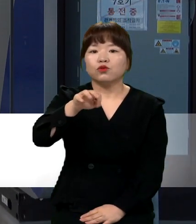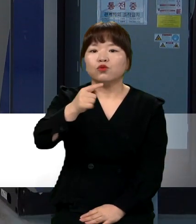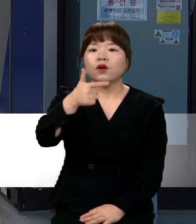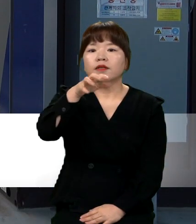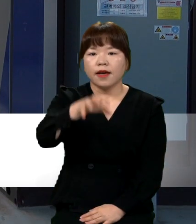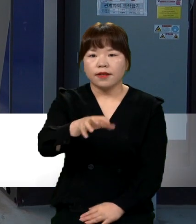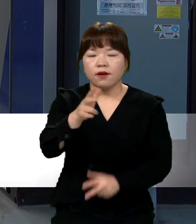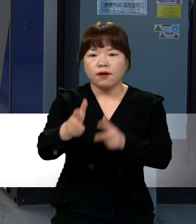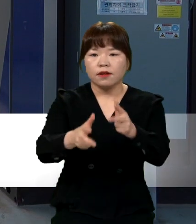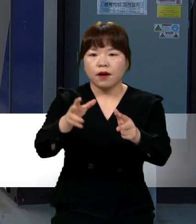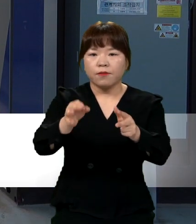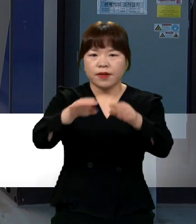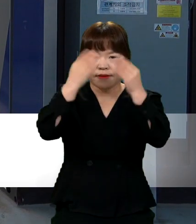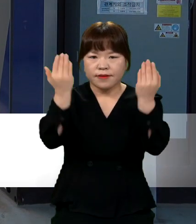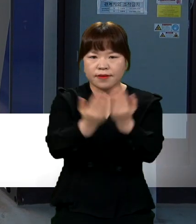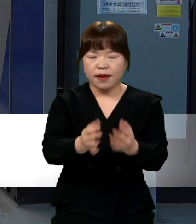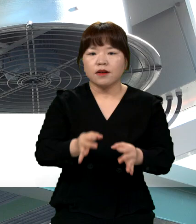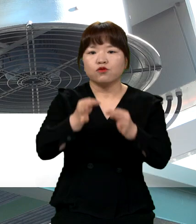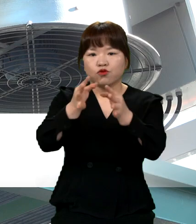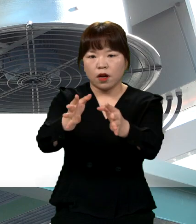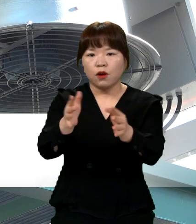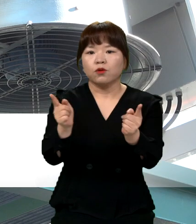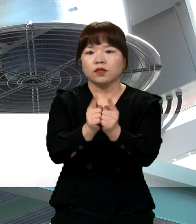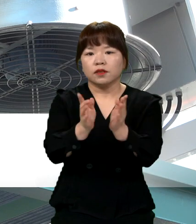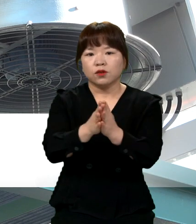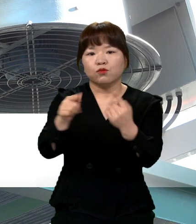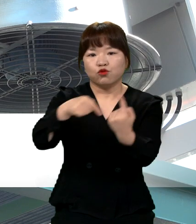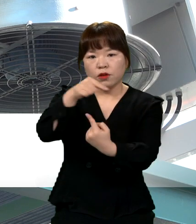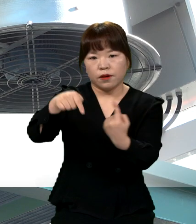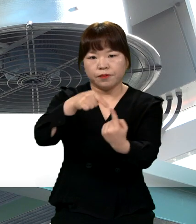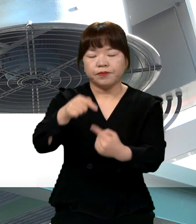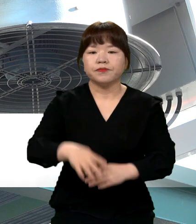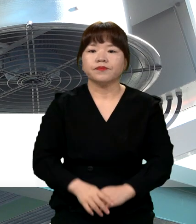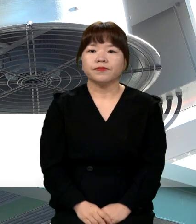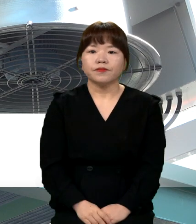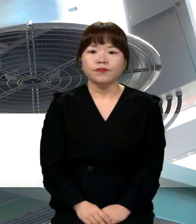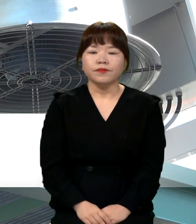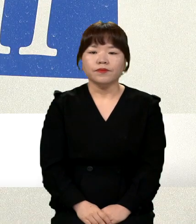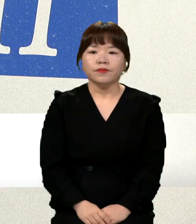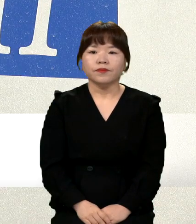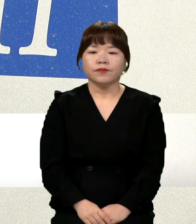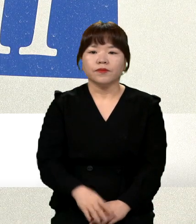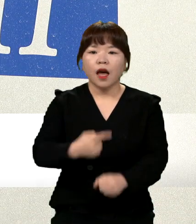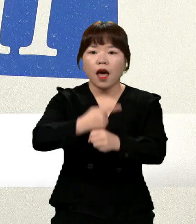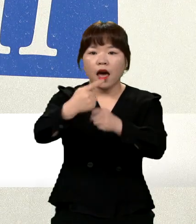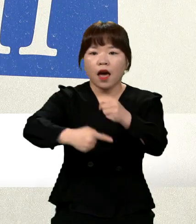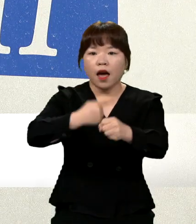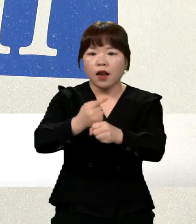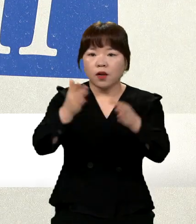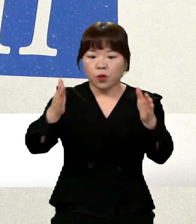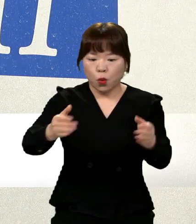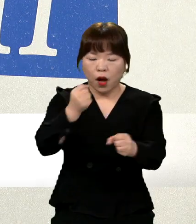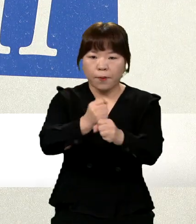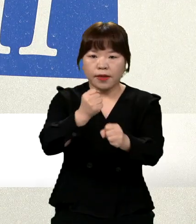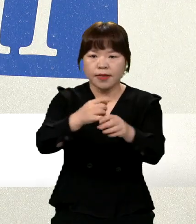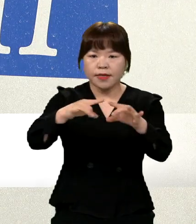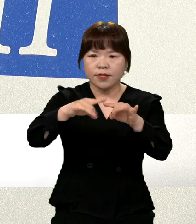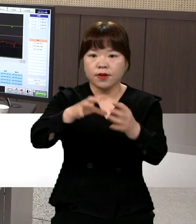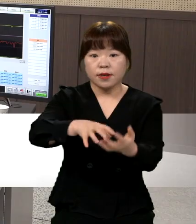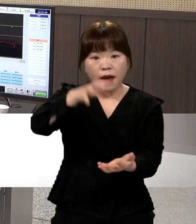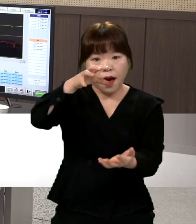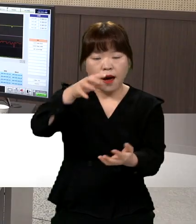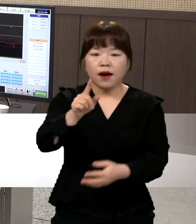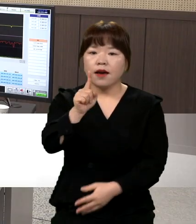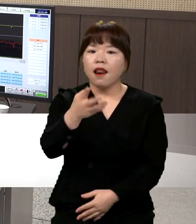사업비 전액을 투자하고 직접 운영하는 최초의 연료전지 발전소입니다. 이 발전소의 연간 전력